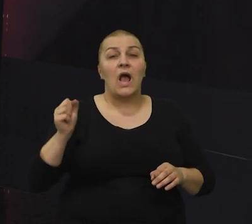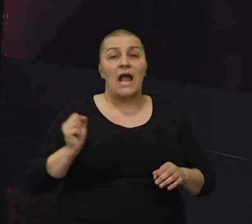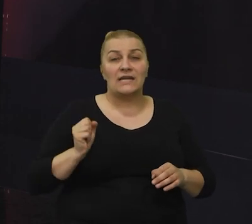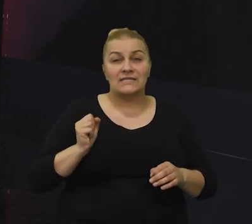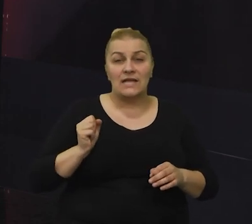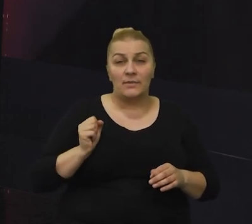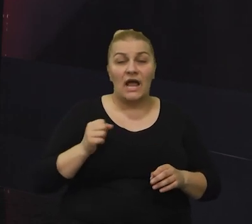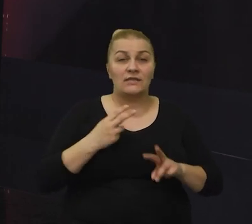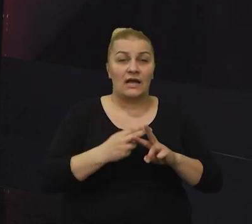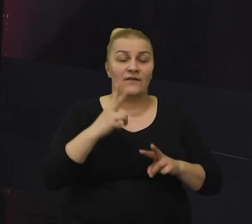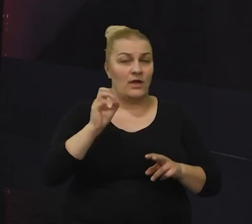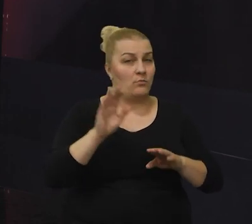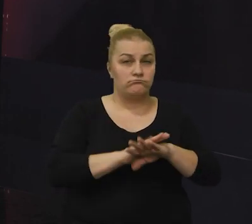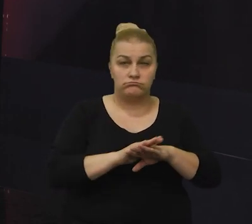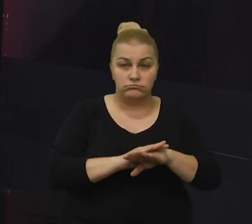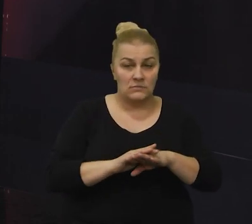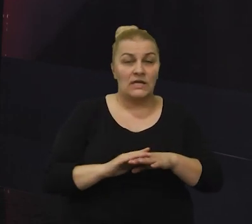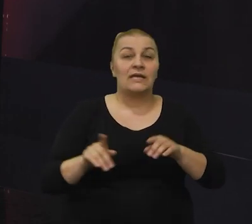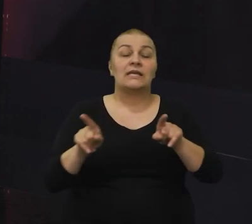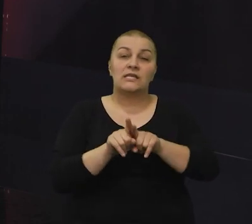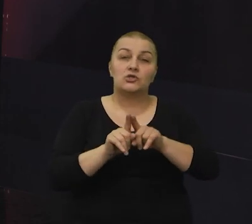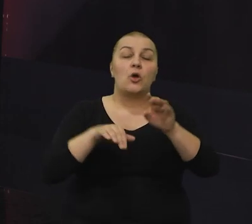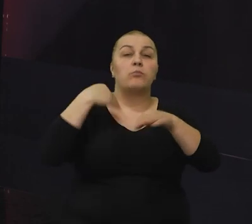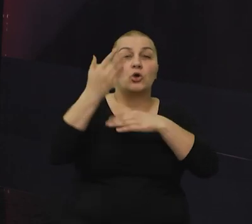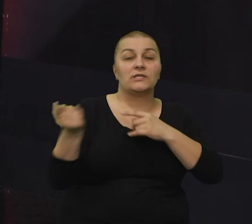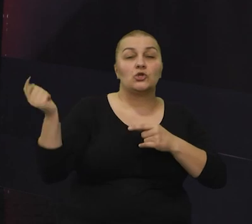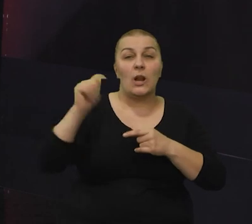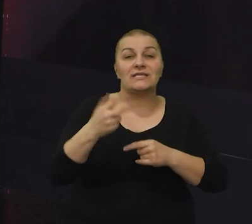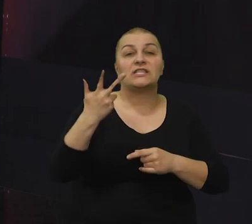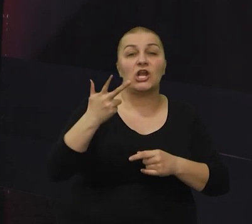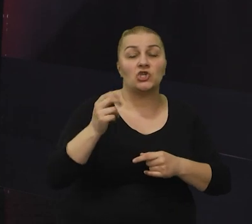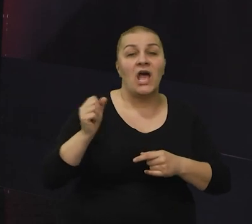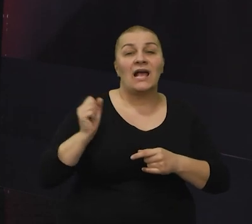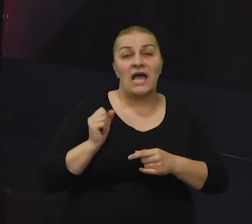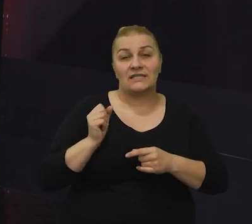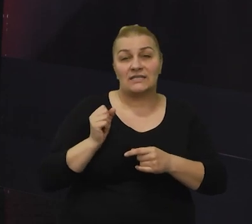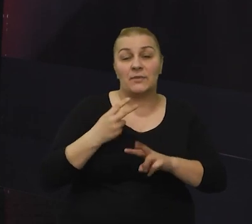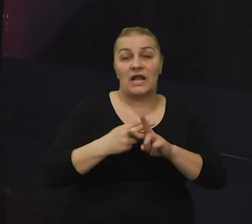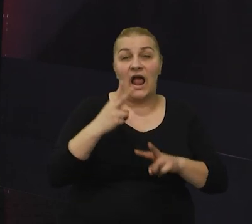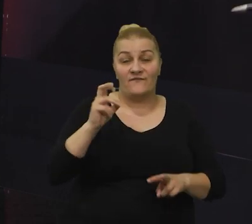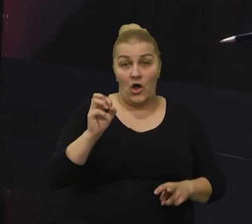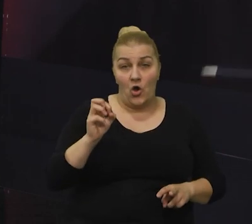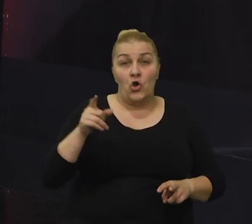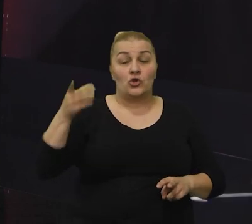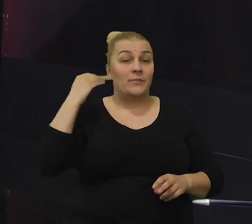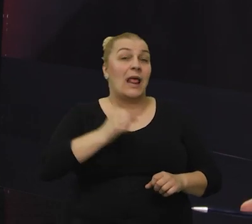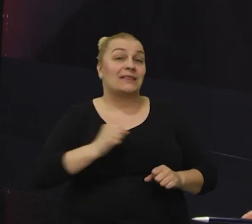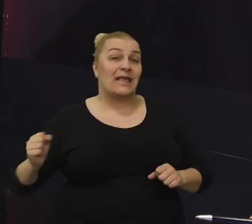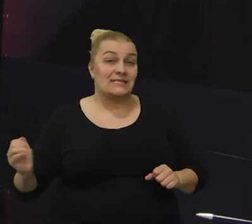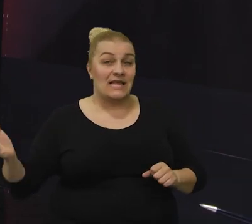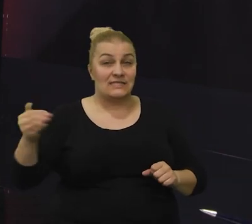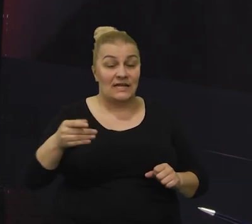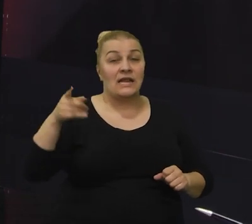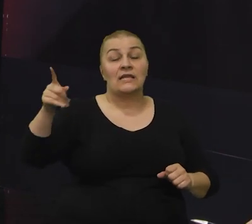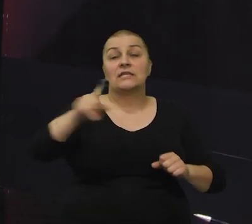druga gardijska brigada HVO, poslije se uvela, i poslije dolaze i 3. gardijska brigada HVO. Znači, to su desne